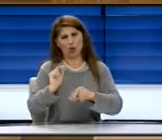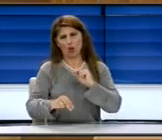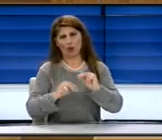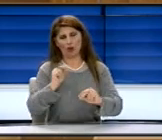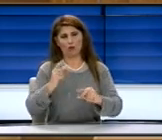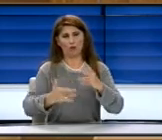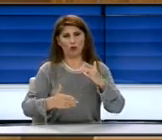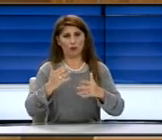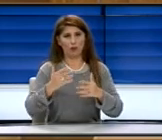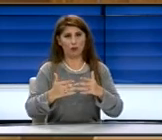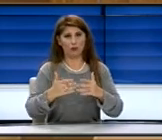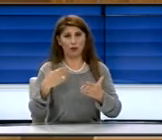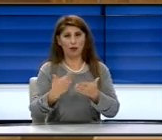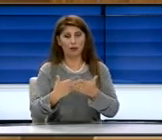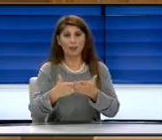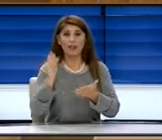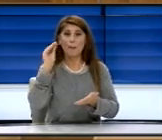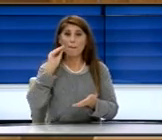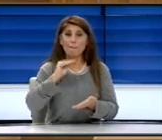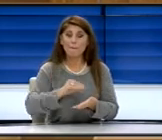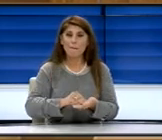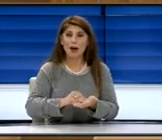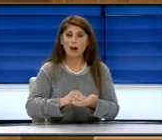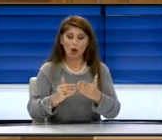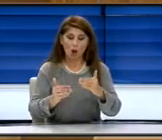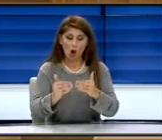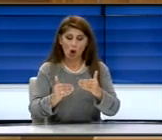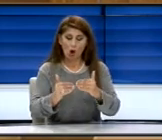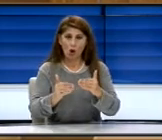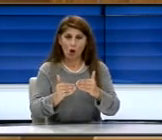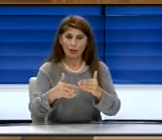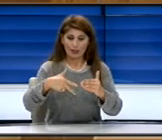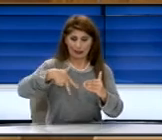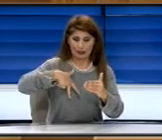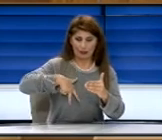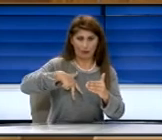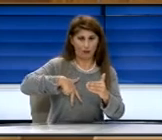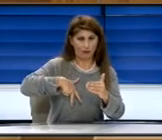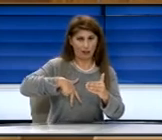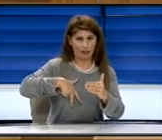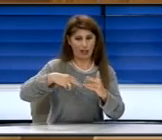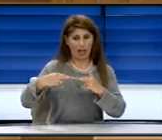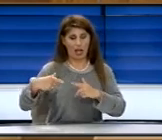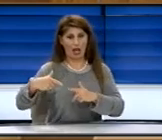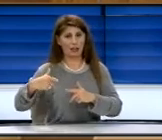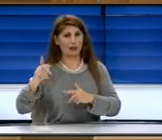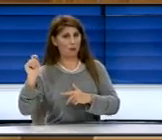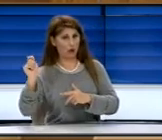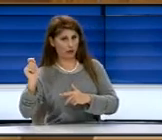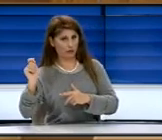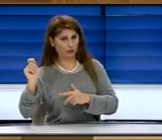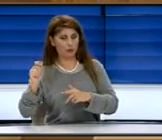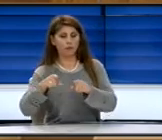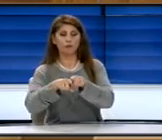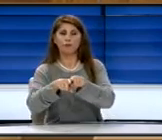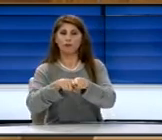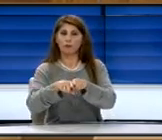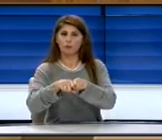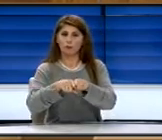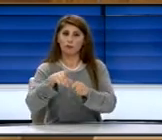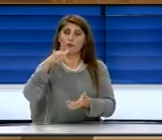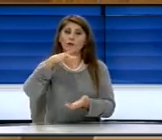προϋπολογισμός, αποδεικνύεται ξανά πως τα όρια μεταξύ κυβέρνησης και αξιωματικής αντιπολίτευσης σε σχέση με